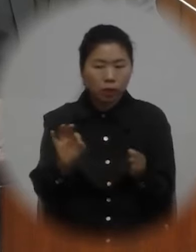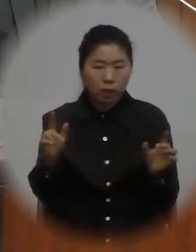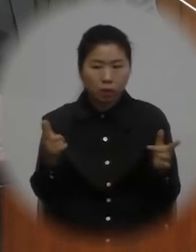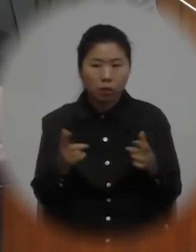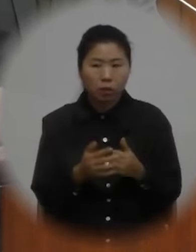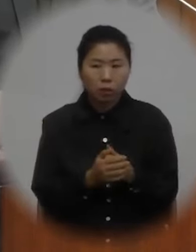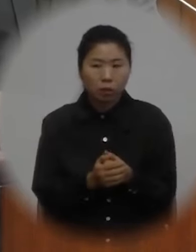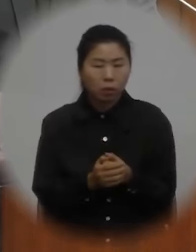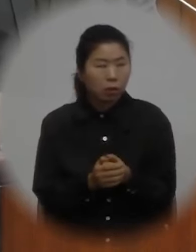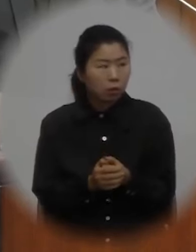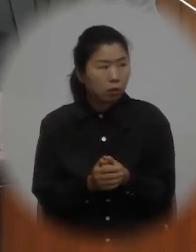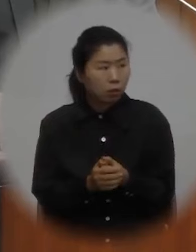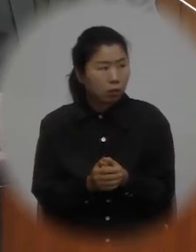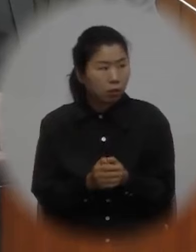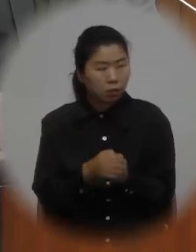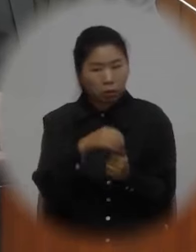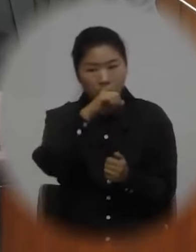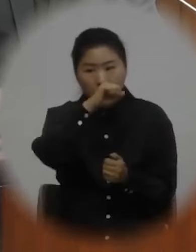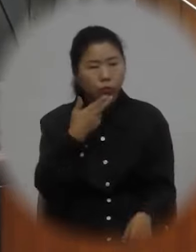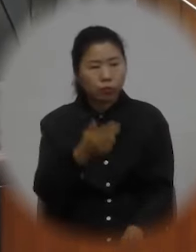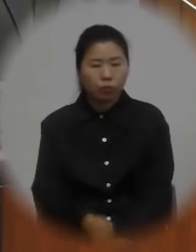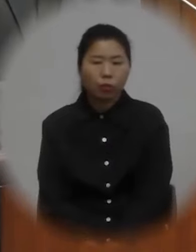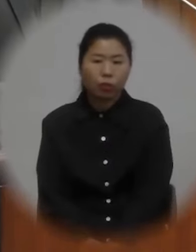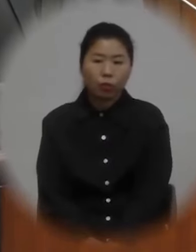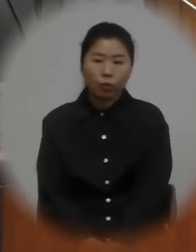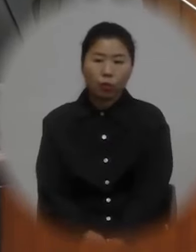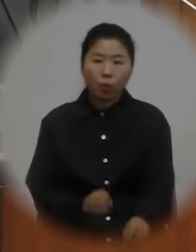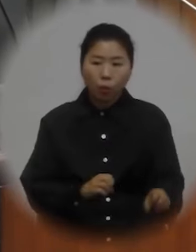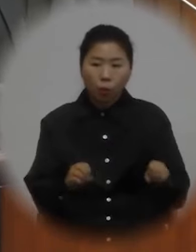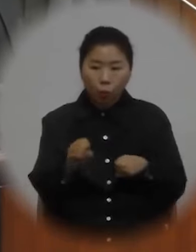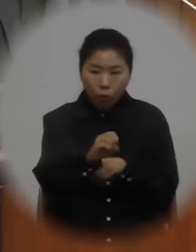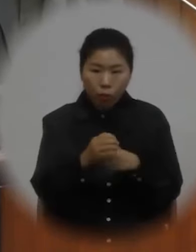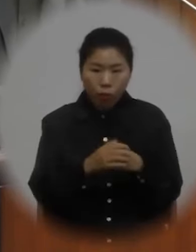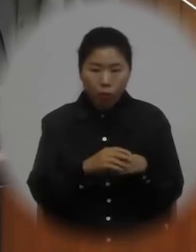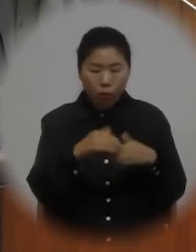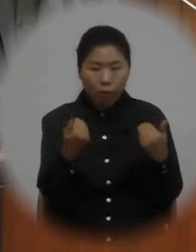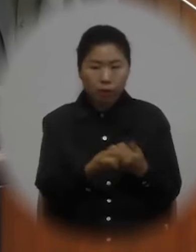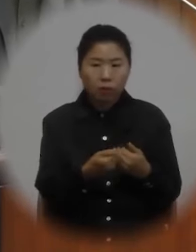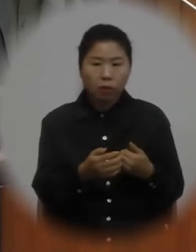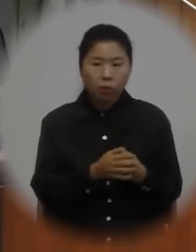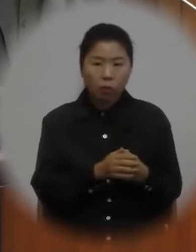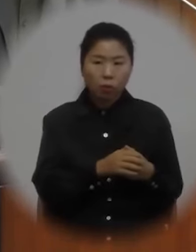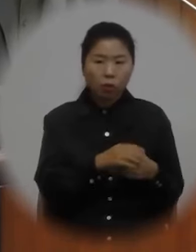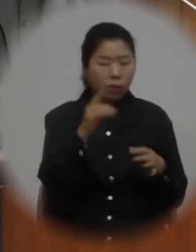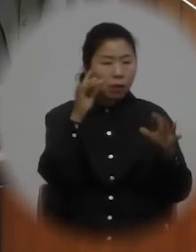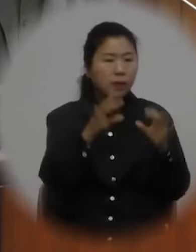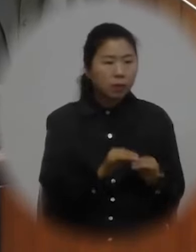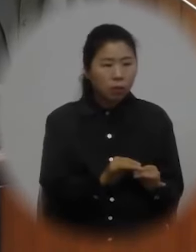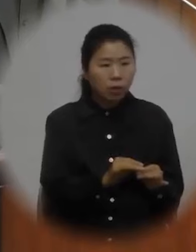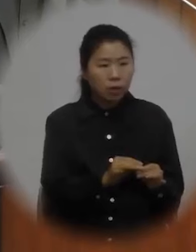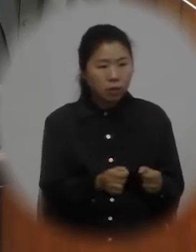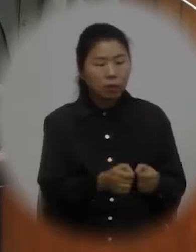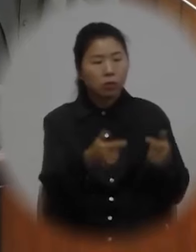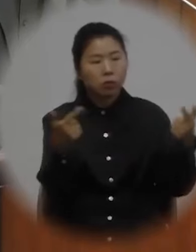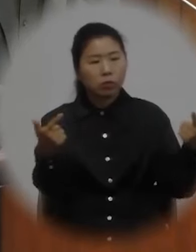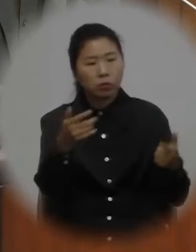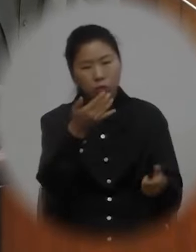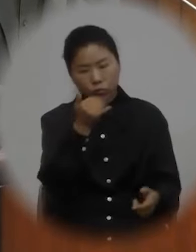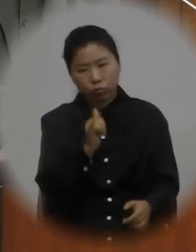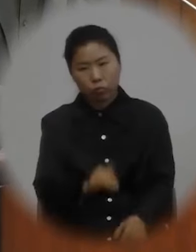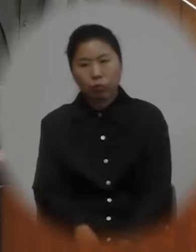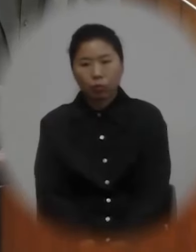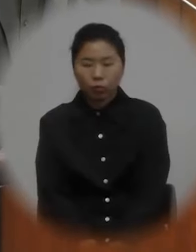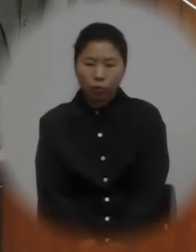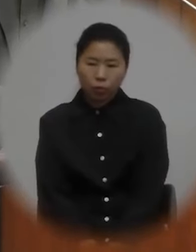때문에 하지만 예산이지 않습니까? 오히려 그때 가서는 거꾸로 찬성하는 사람이 더 많을 수 늘어날 수도 있습니다. 그렇기